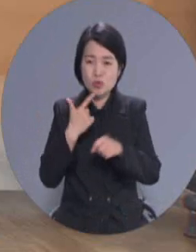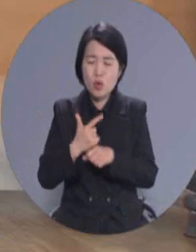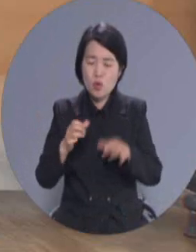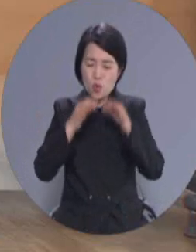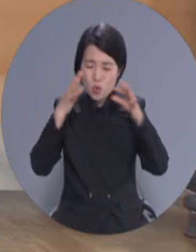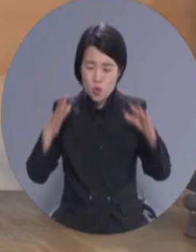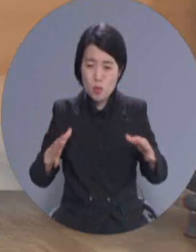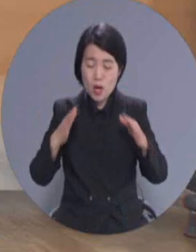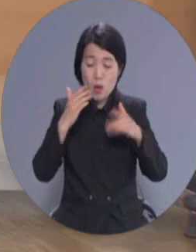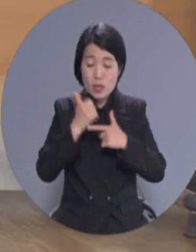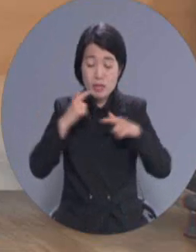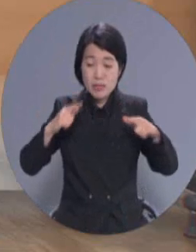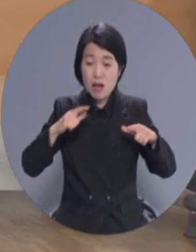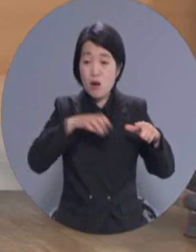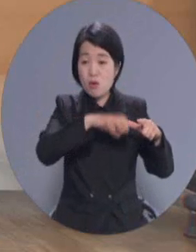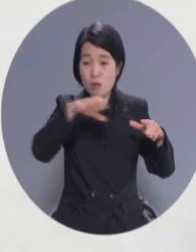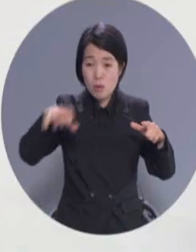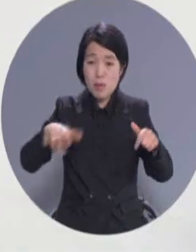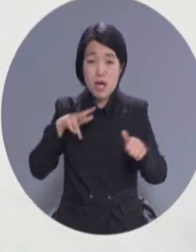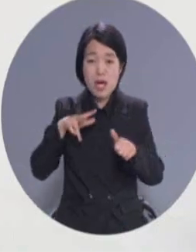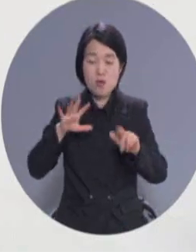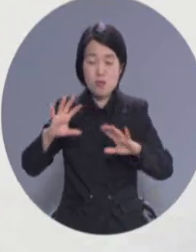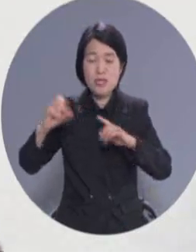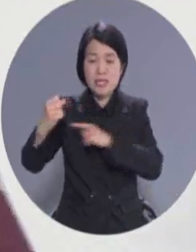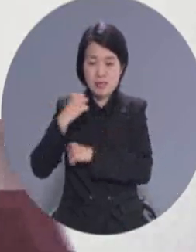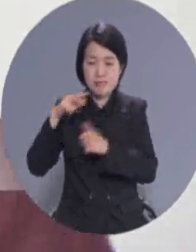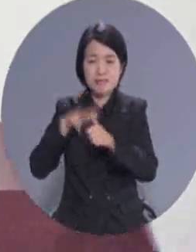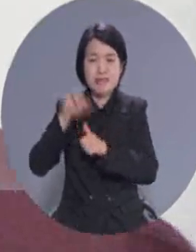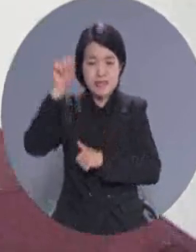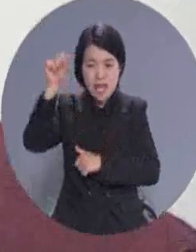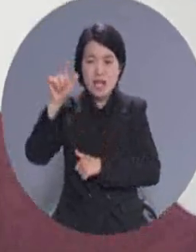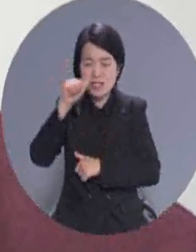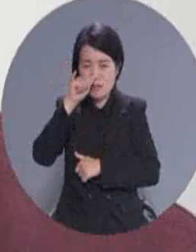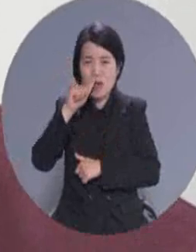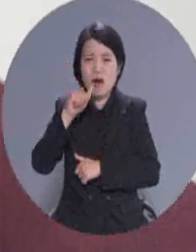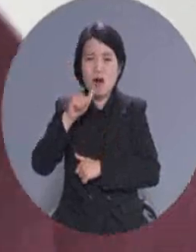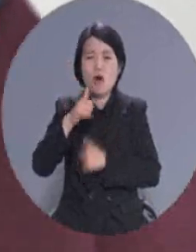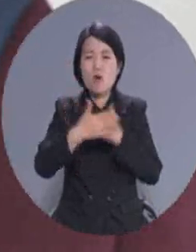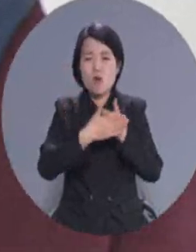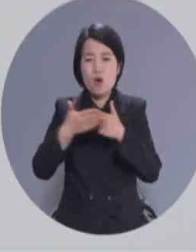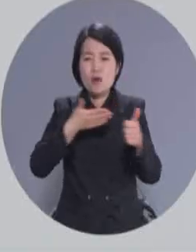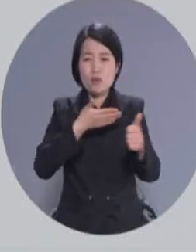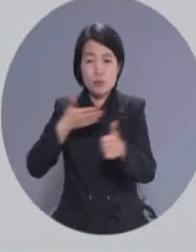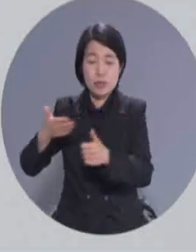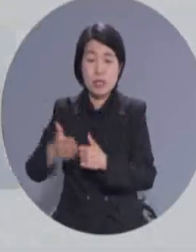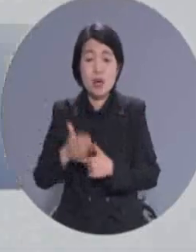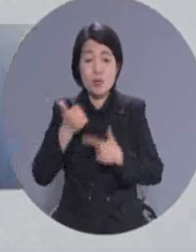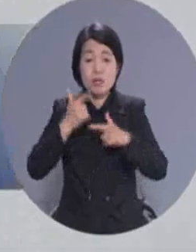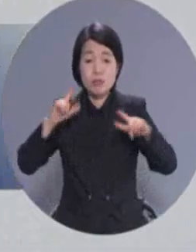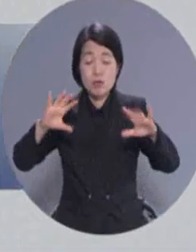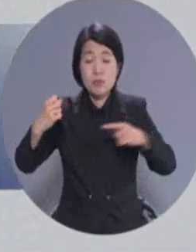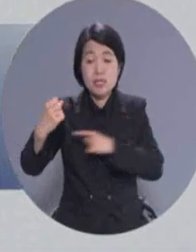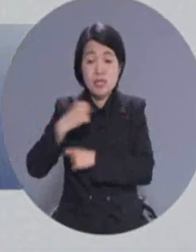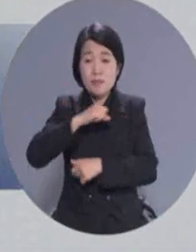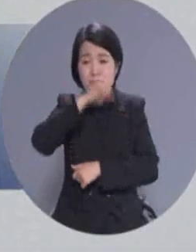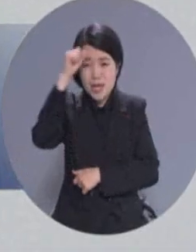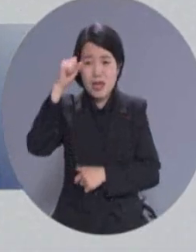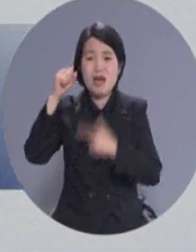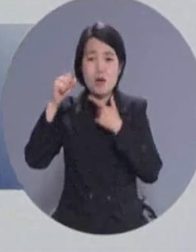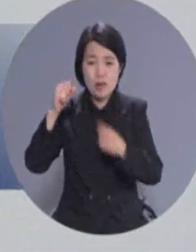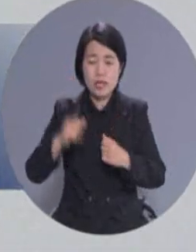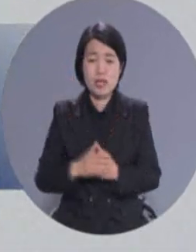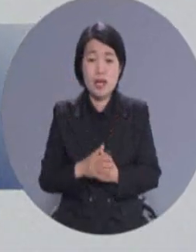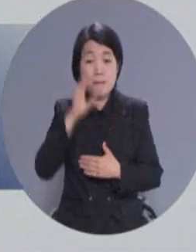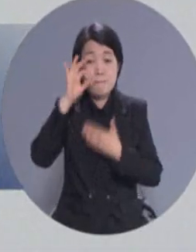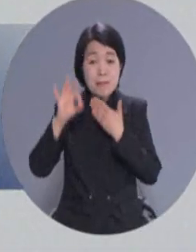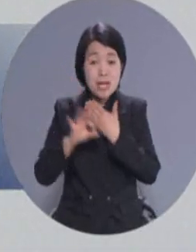호남 모든 지역에 후보를 냈다며 거듭 진심을 강조했습니다. 호남에서 당선되고 싶습니다.